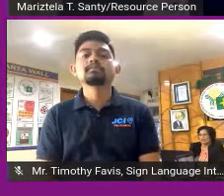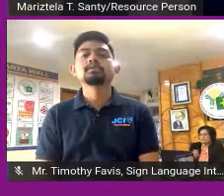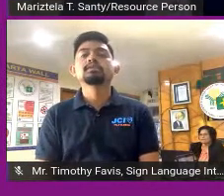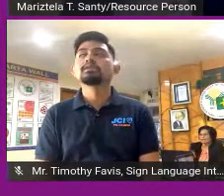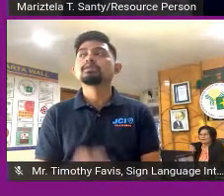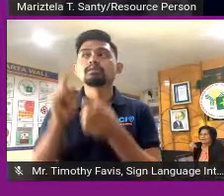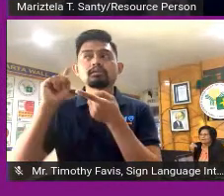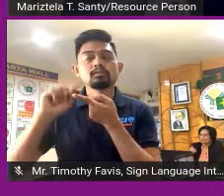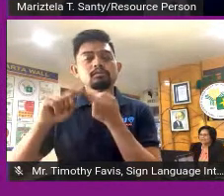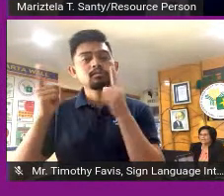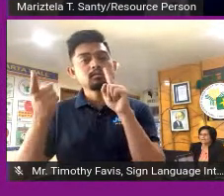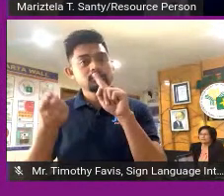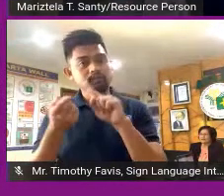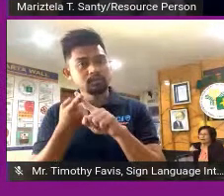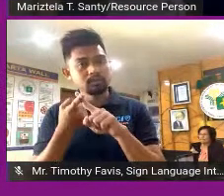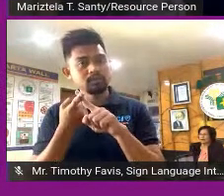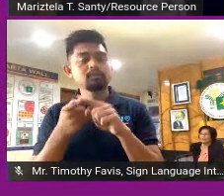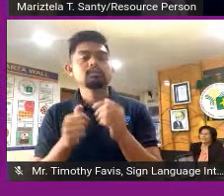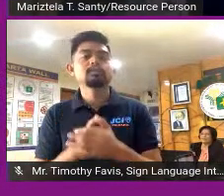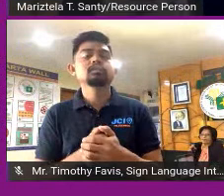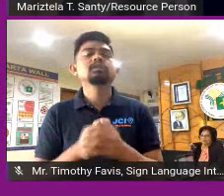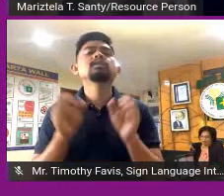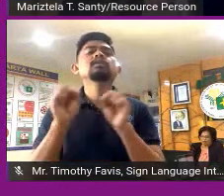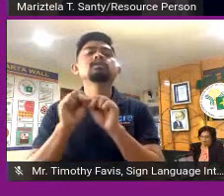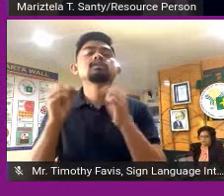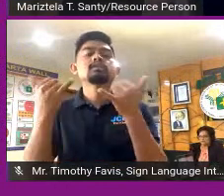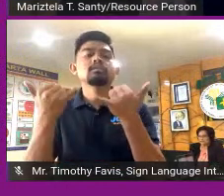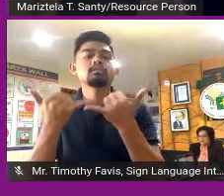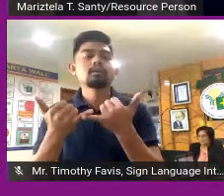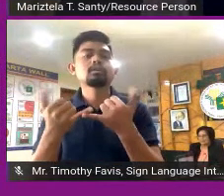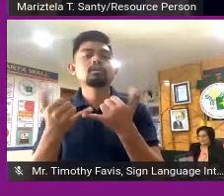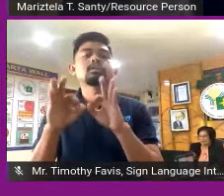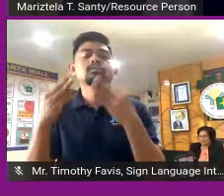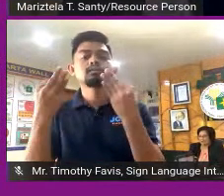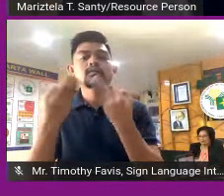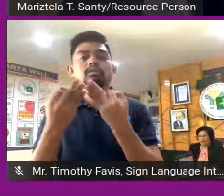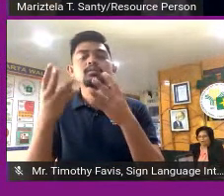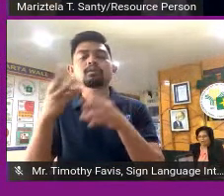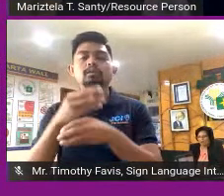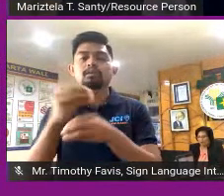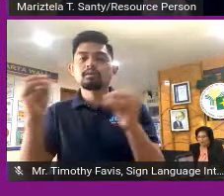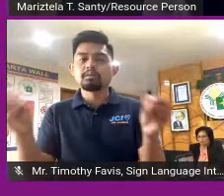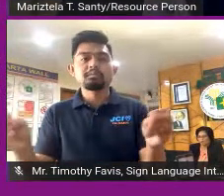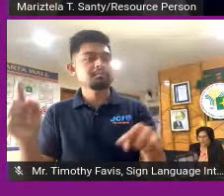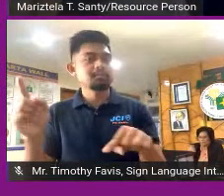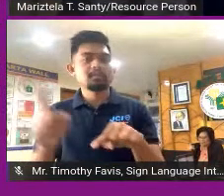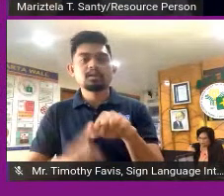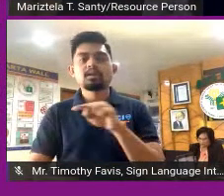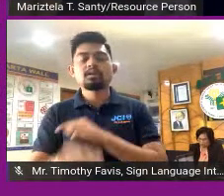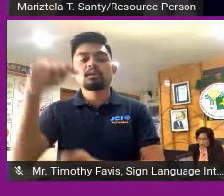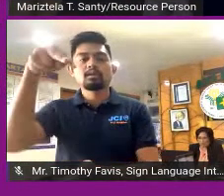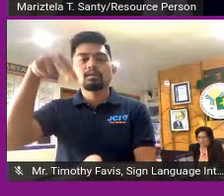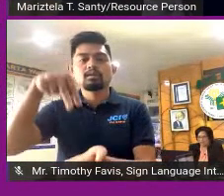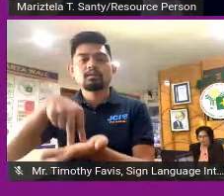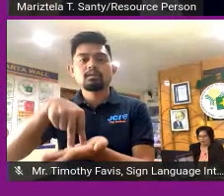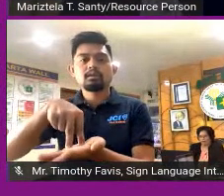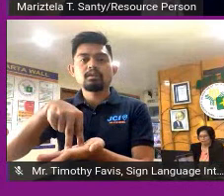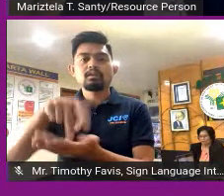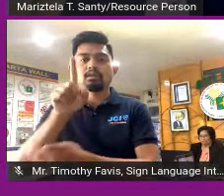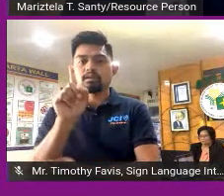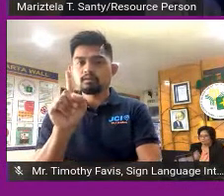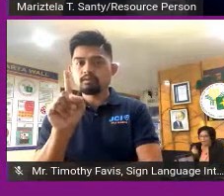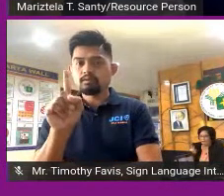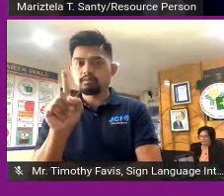ito. Kasi in a society and a family and an office, we cannot go alone. We cannot go alone. Ano